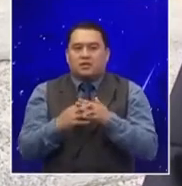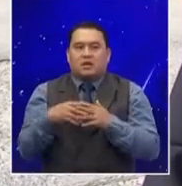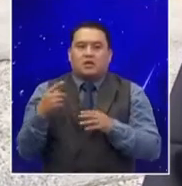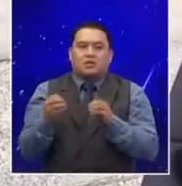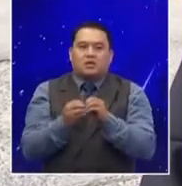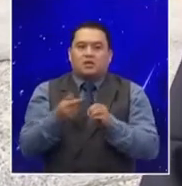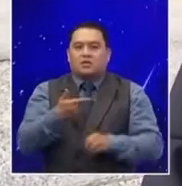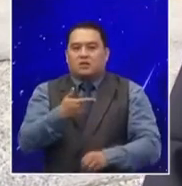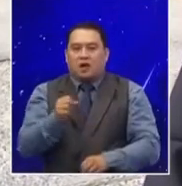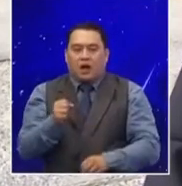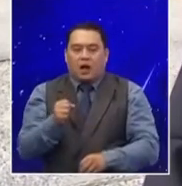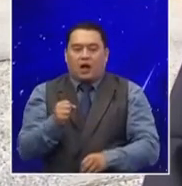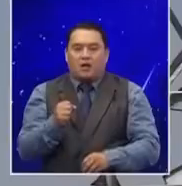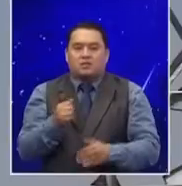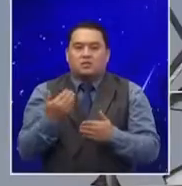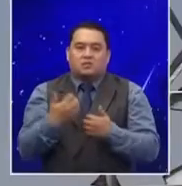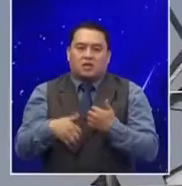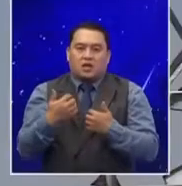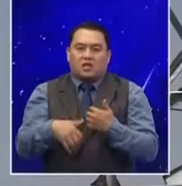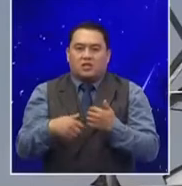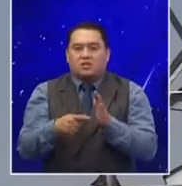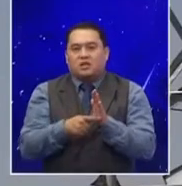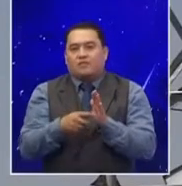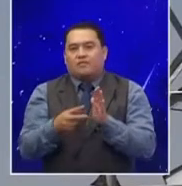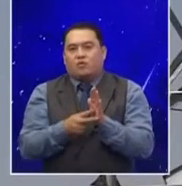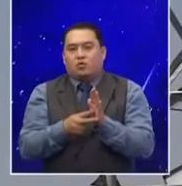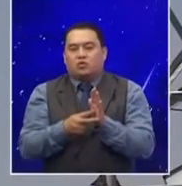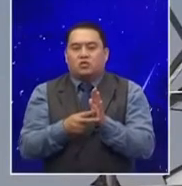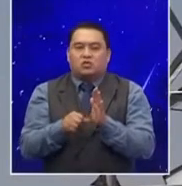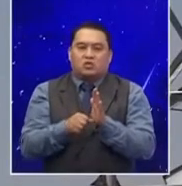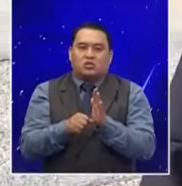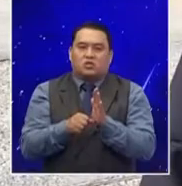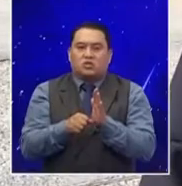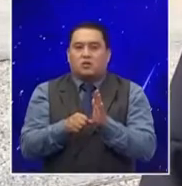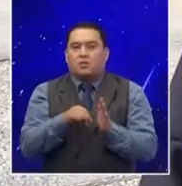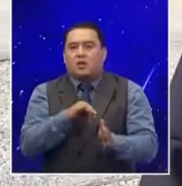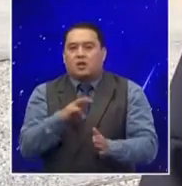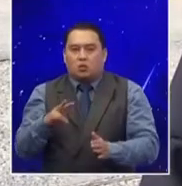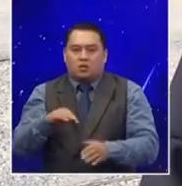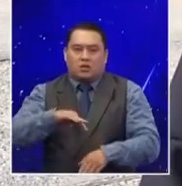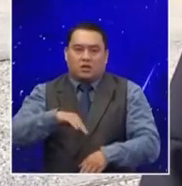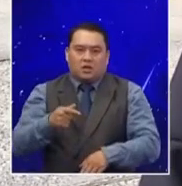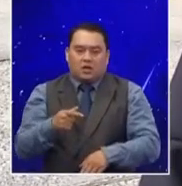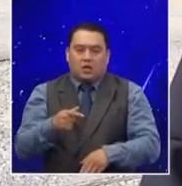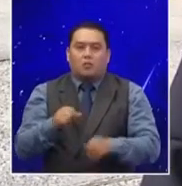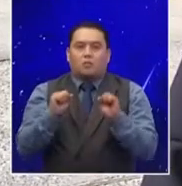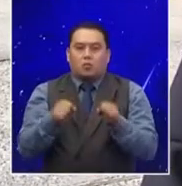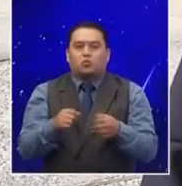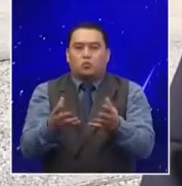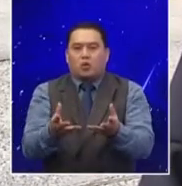10 гектаров, при нынешней средней урожайности 7-8, в районе 6-6 с лишним миллионов крестьянин